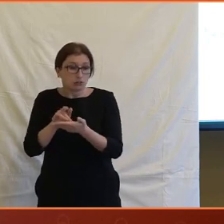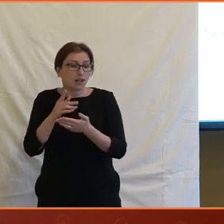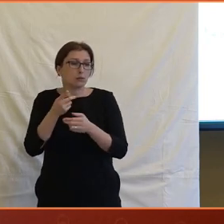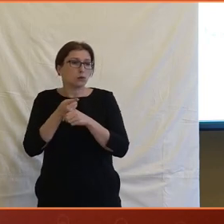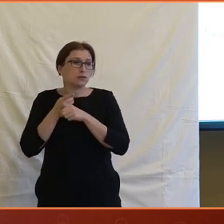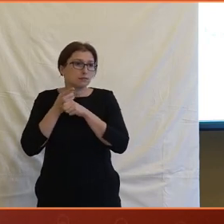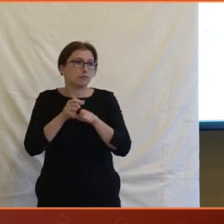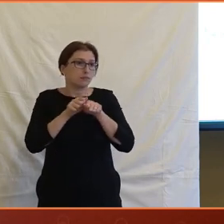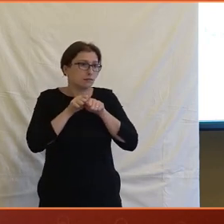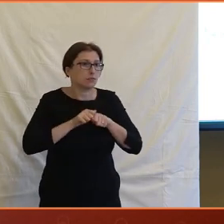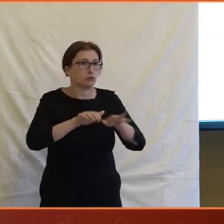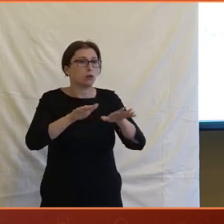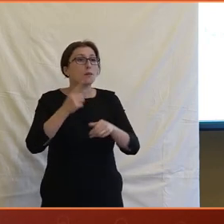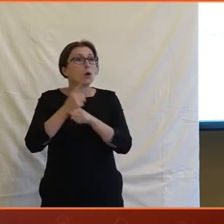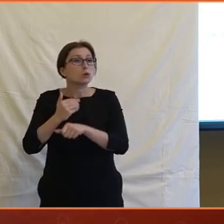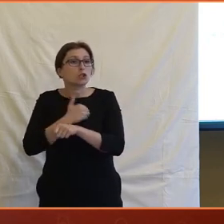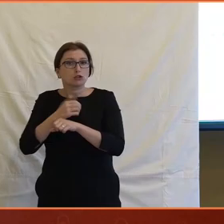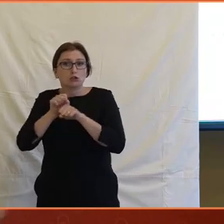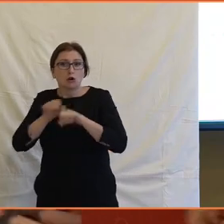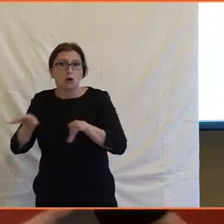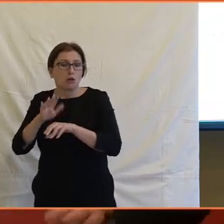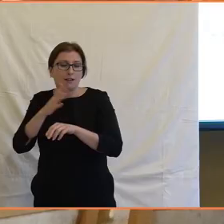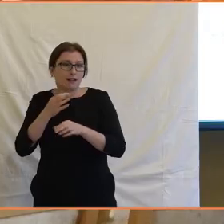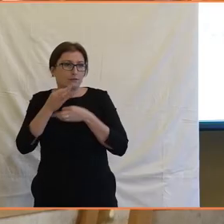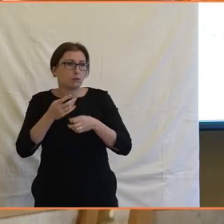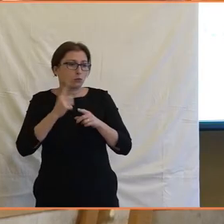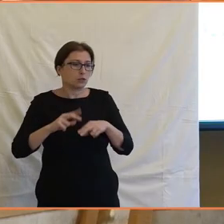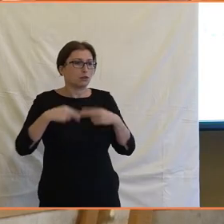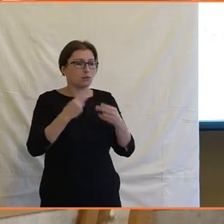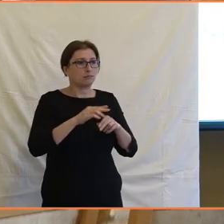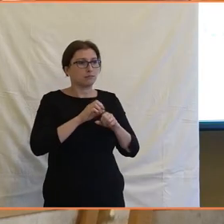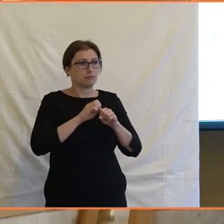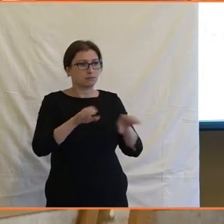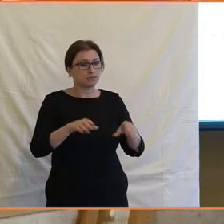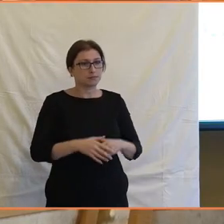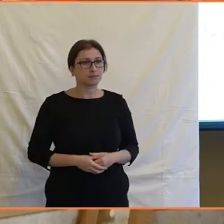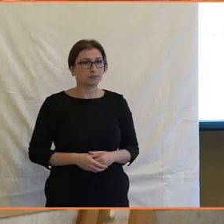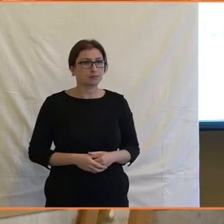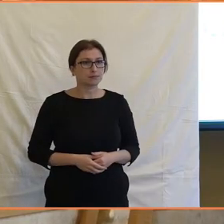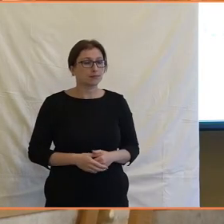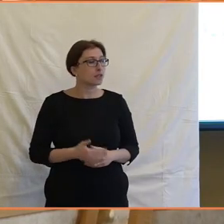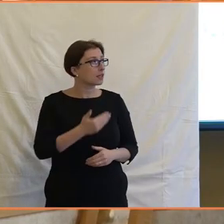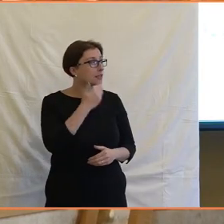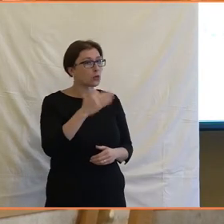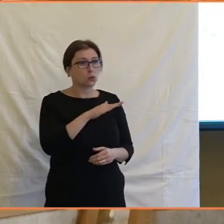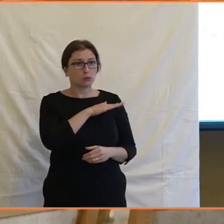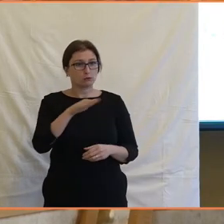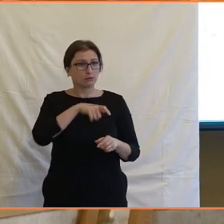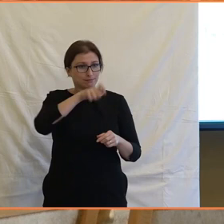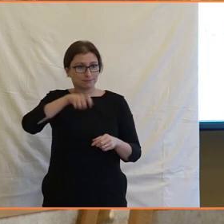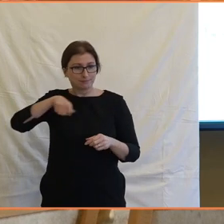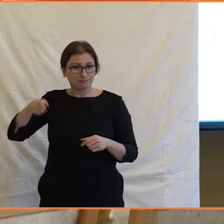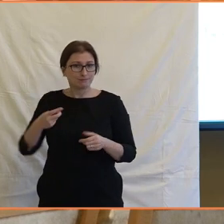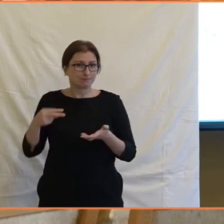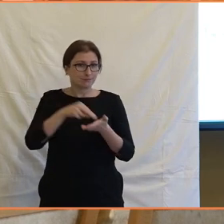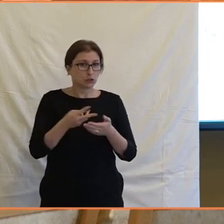aby se situace pomalu začala zlepšovat. Tak jo. Jo, tak děkuju moc všem panelistům. Jsou tady